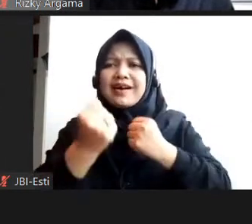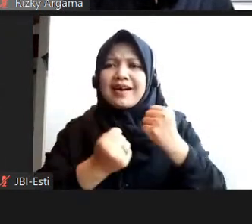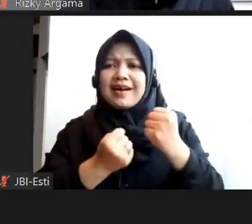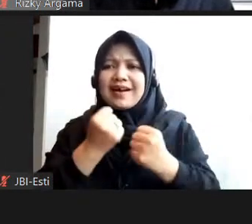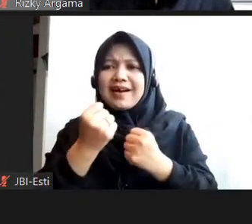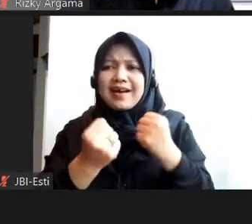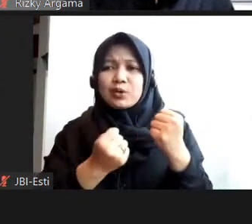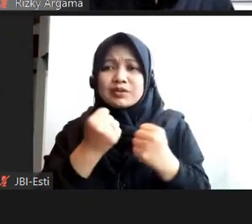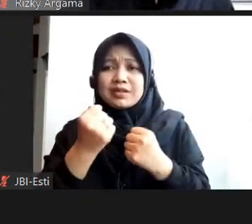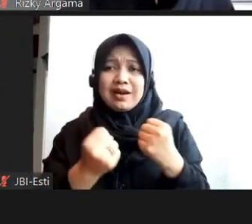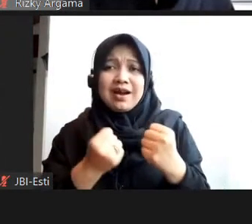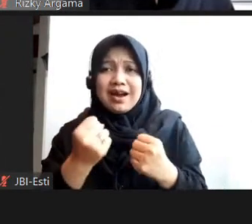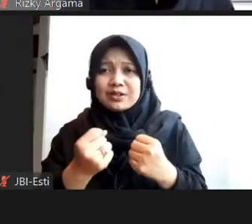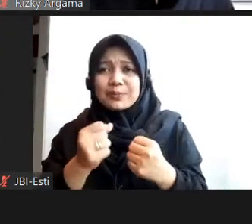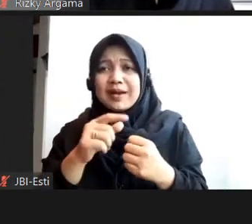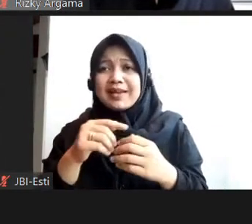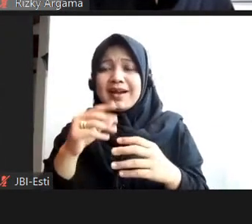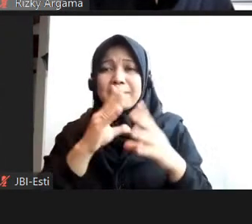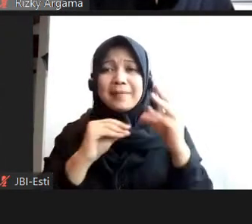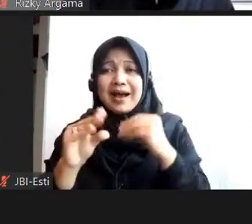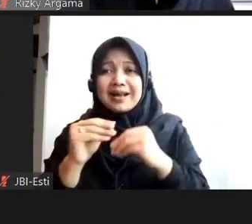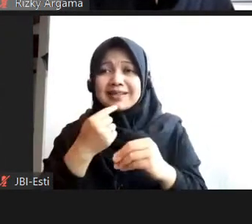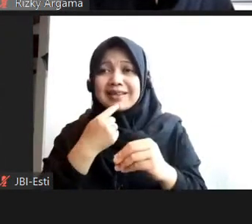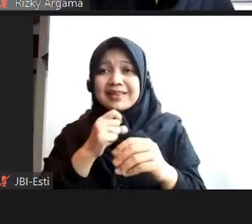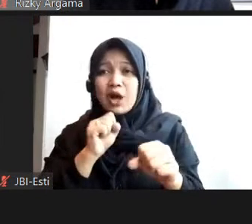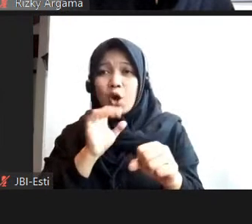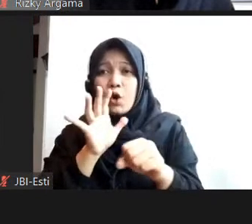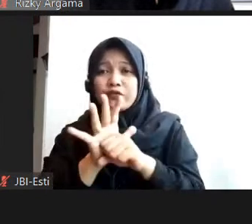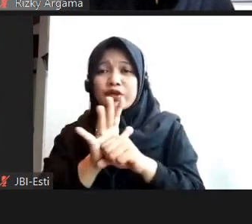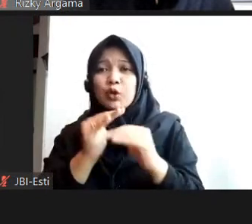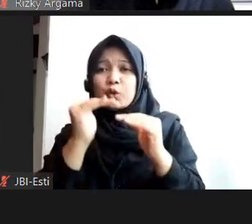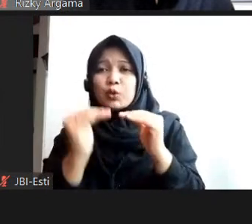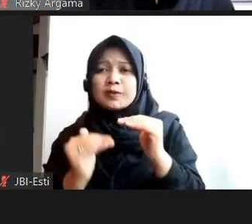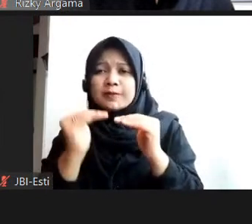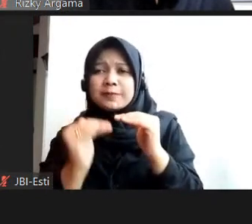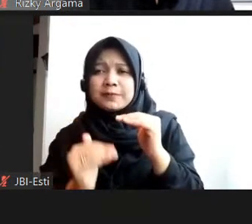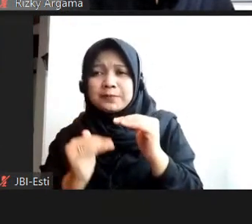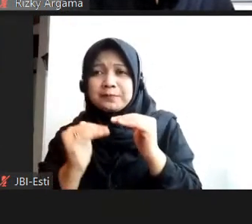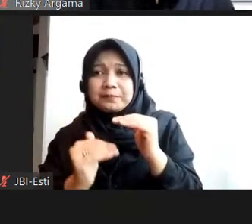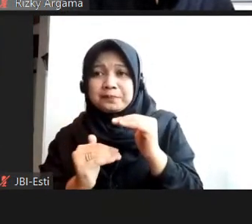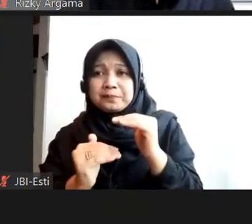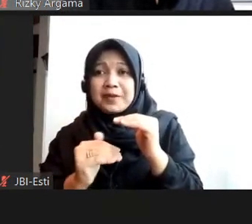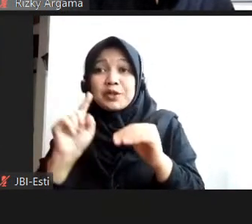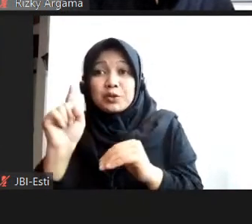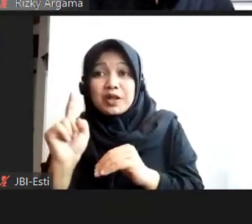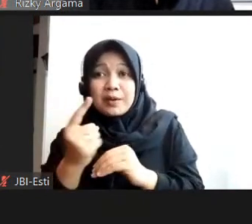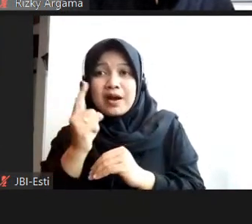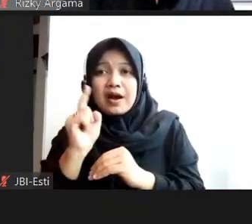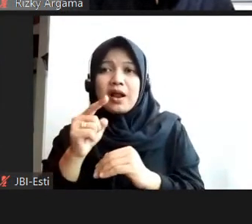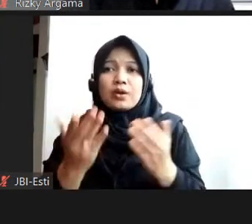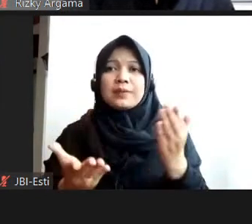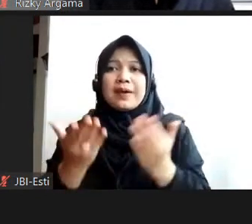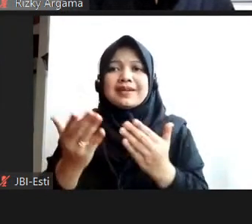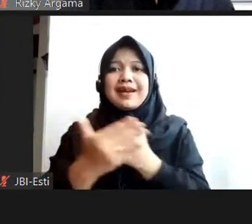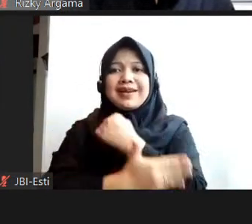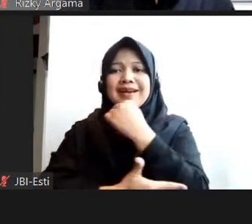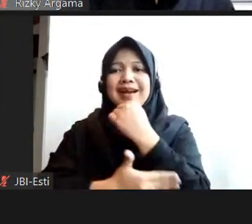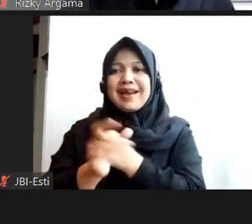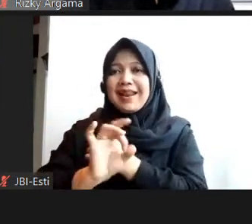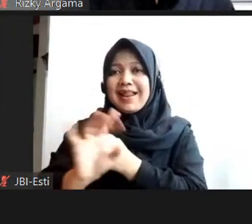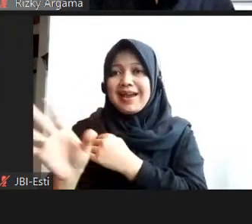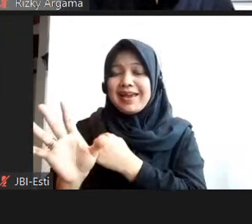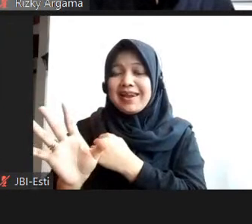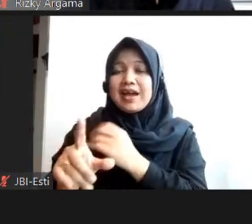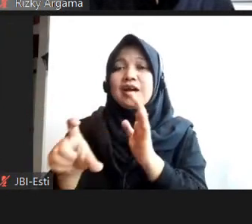selama beberapa bulan terakhir di Indonesia, terutama kalau kita membandingkan dengan negara-negara yang lain. Jadi, contoh saja kalau kita